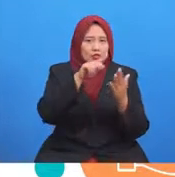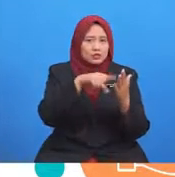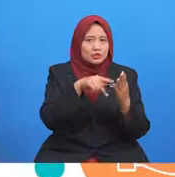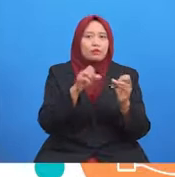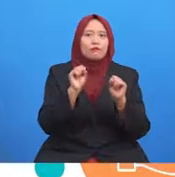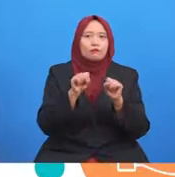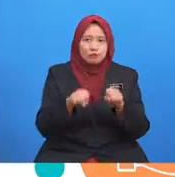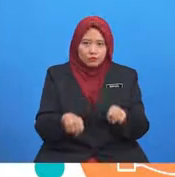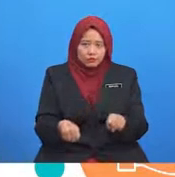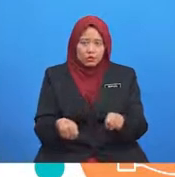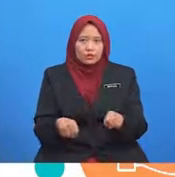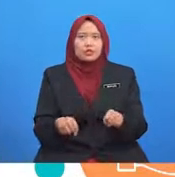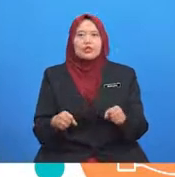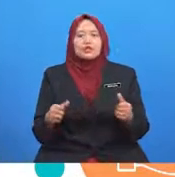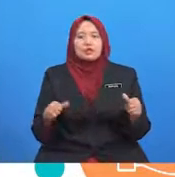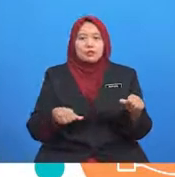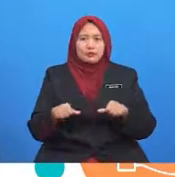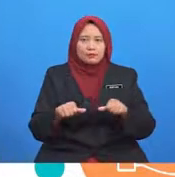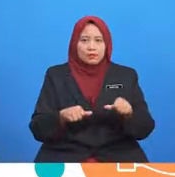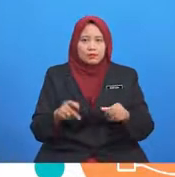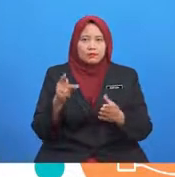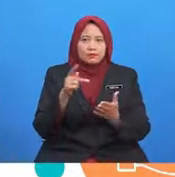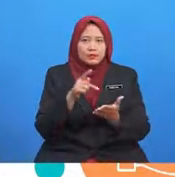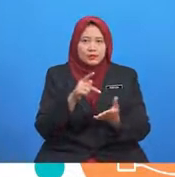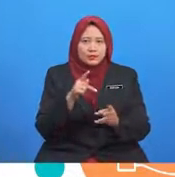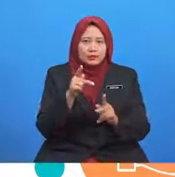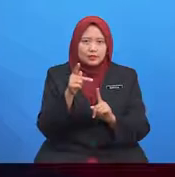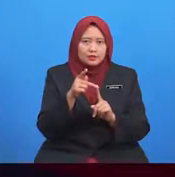diaplikasikan kepada reka ciptaan yang baru.